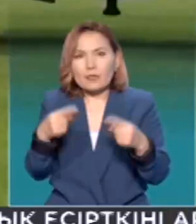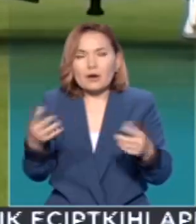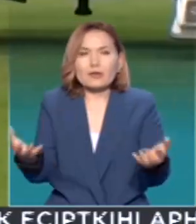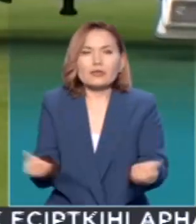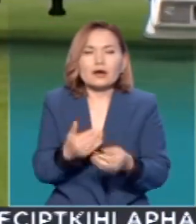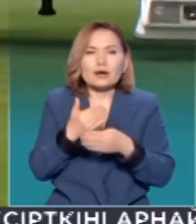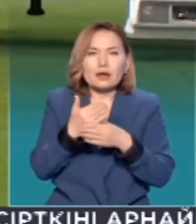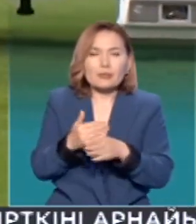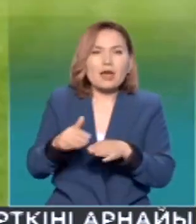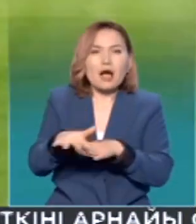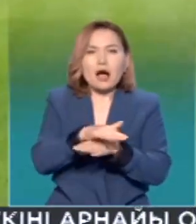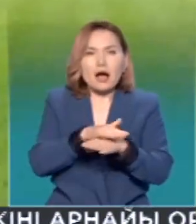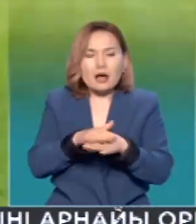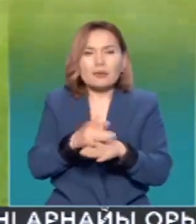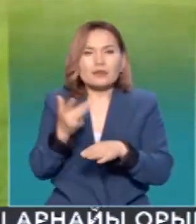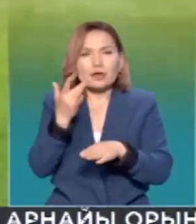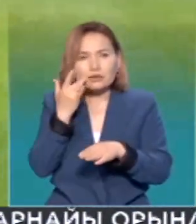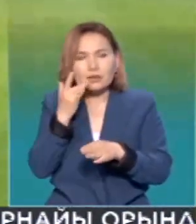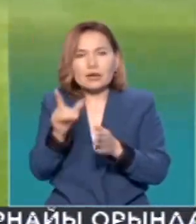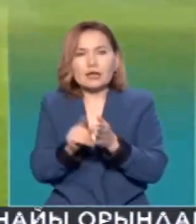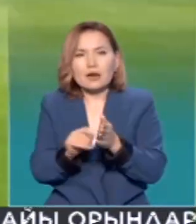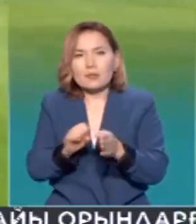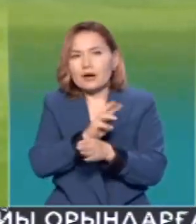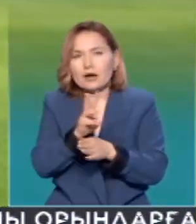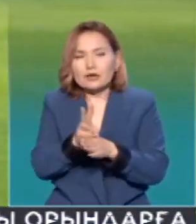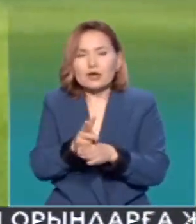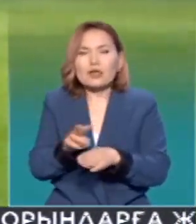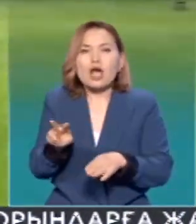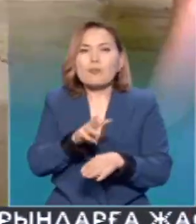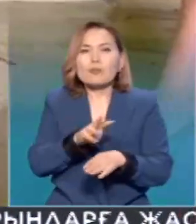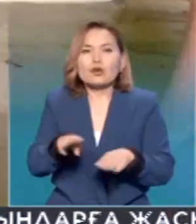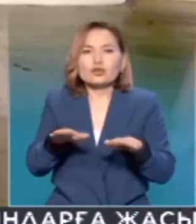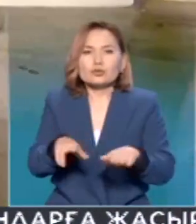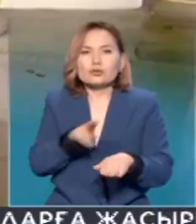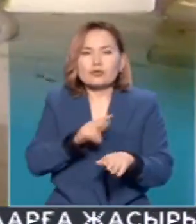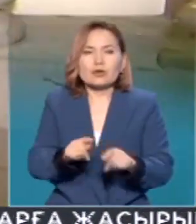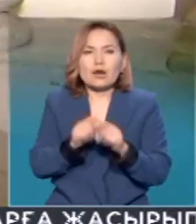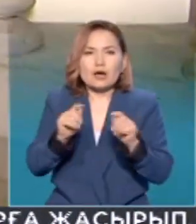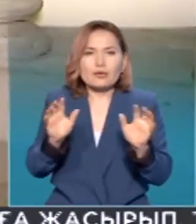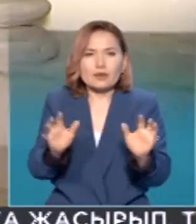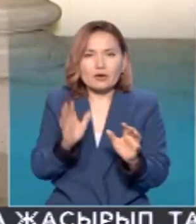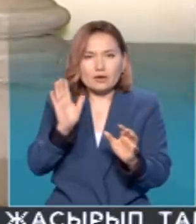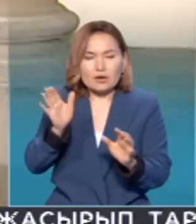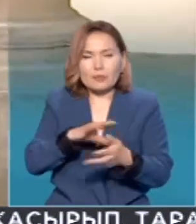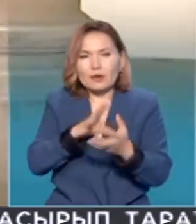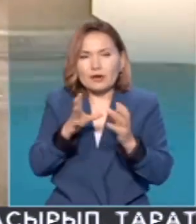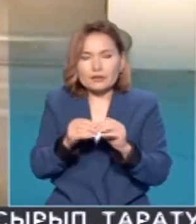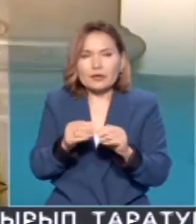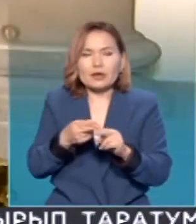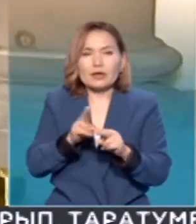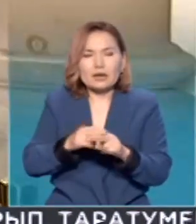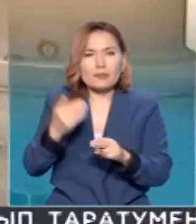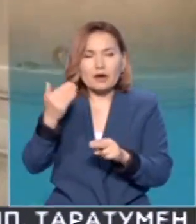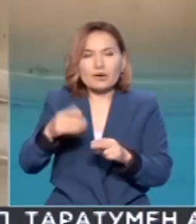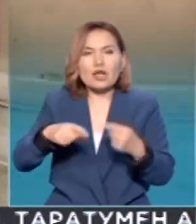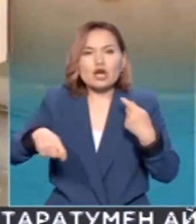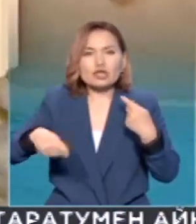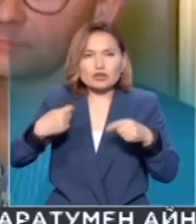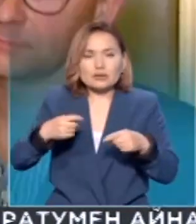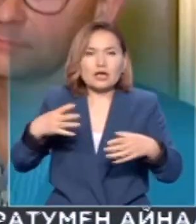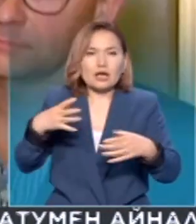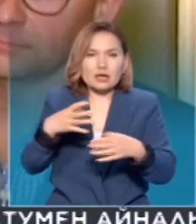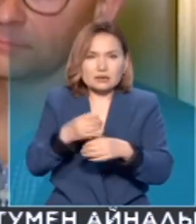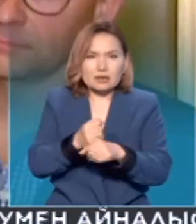алып, халықты әлеуметтік қолдаумен миллиондаған жұмыс орындарын сақтап қалады. Десе де Ақ үй бірқатар шығыстарын қысқартуға мәжбүр